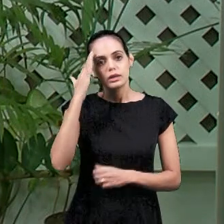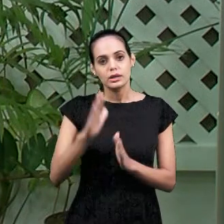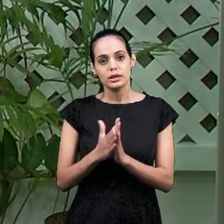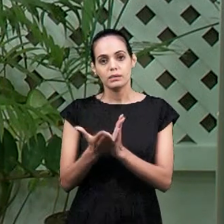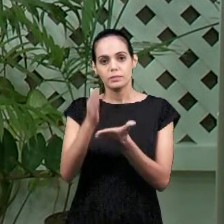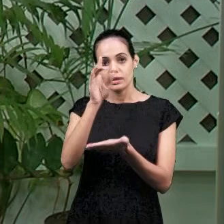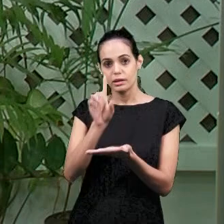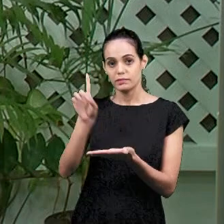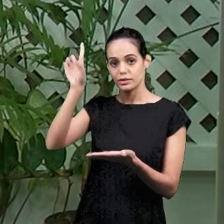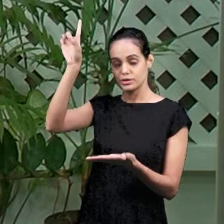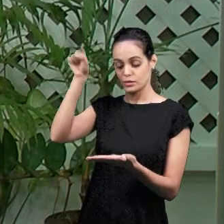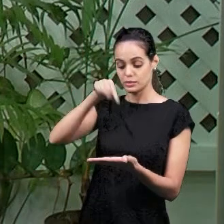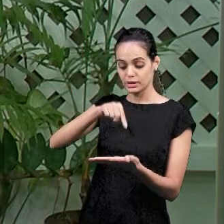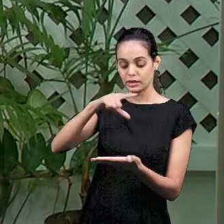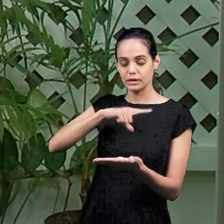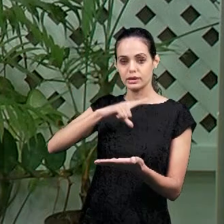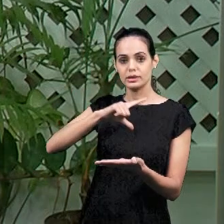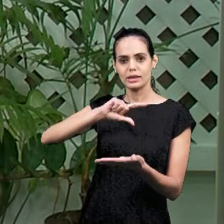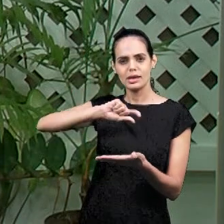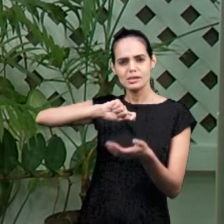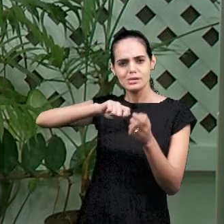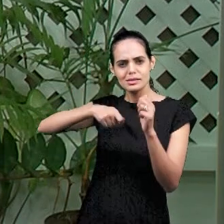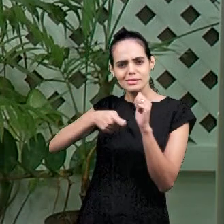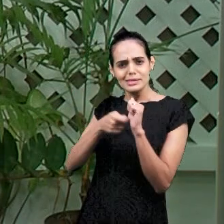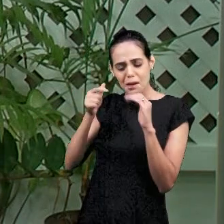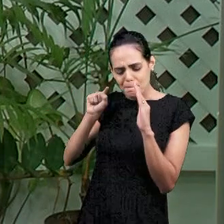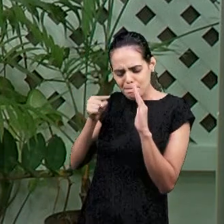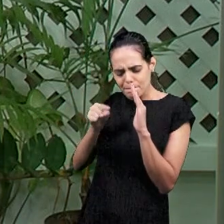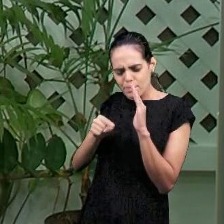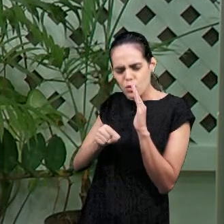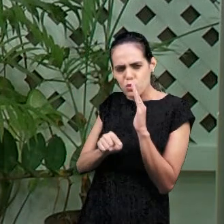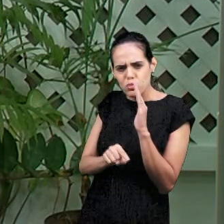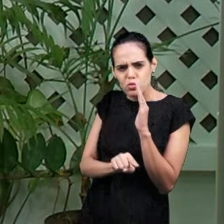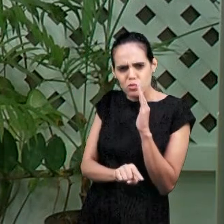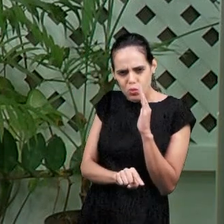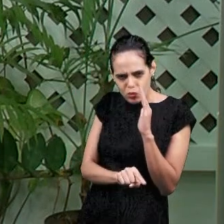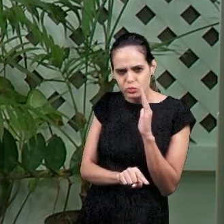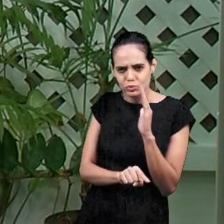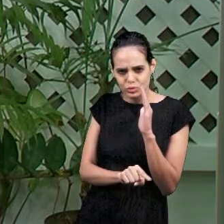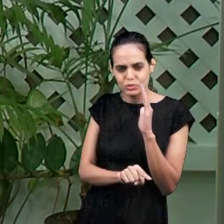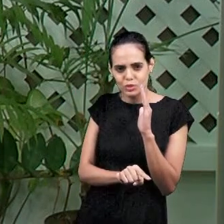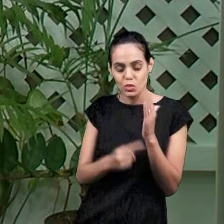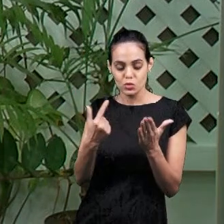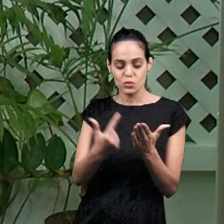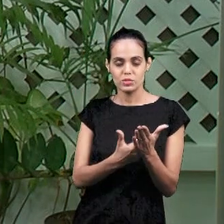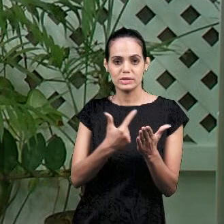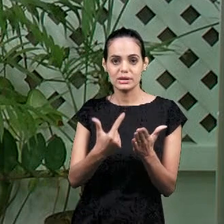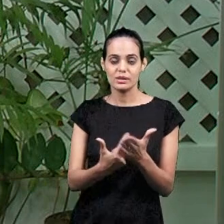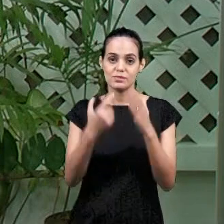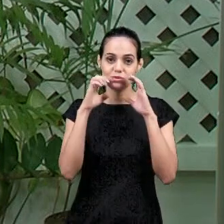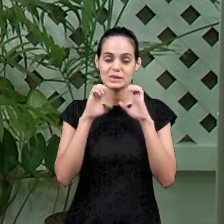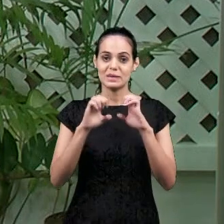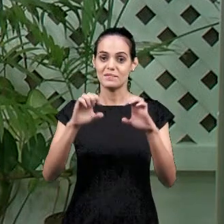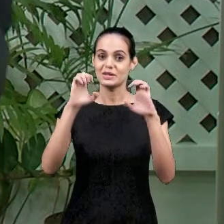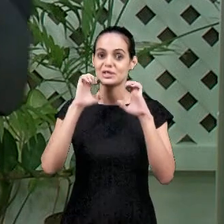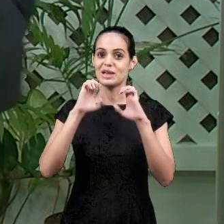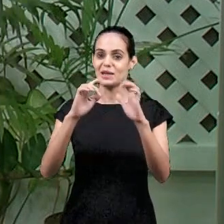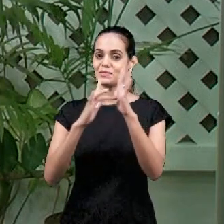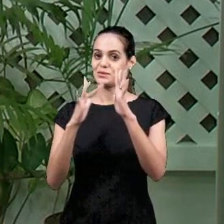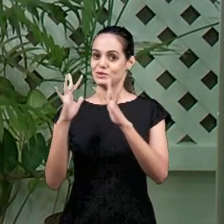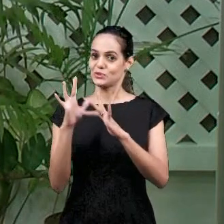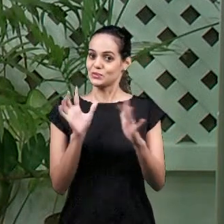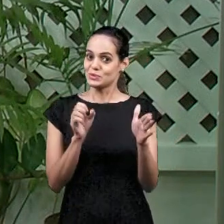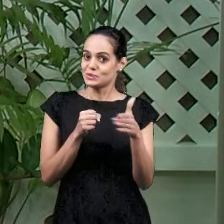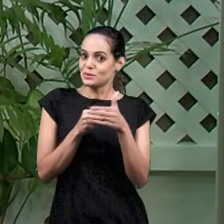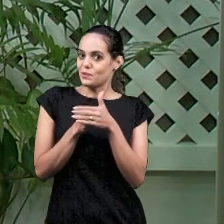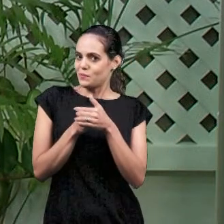ici, vous avez besoin de comprendre que la Bible a ses mystères. Se trouve dans l'Évangile, sont des